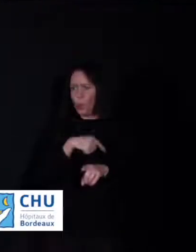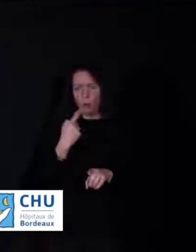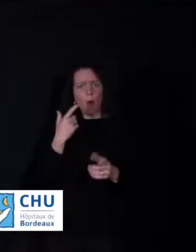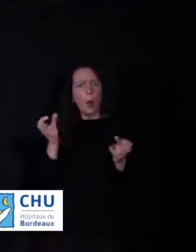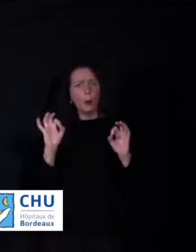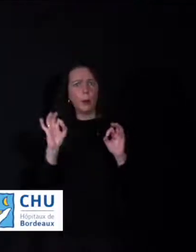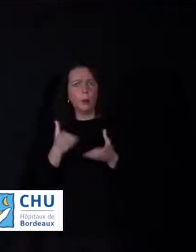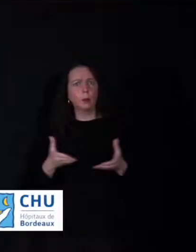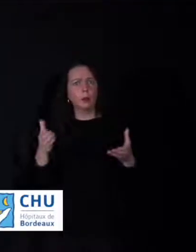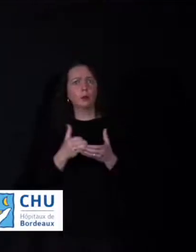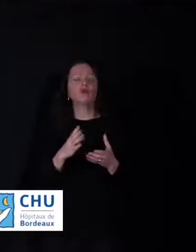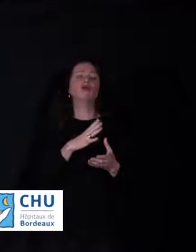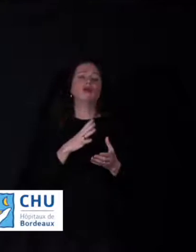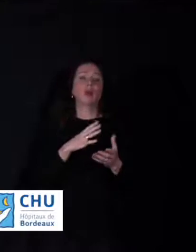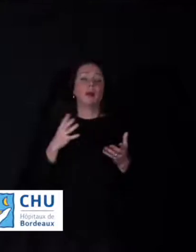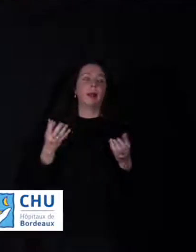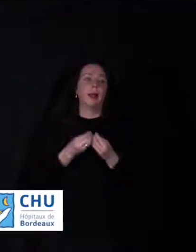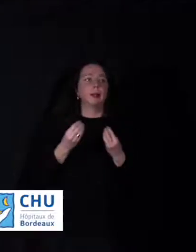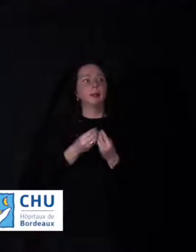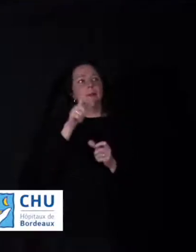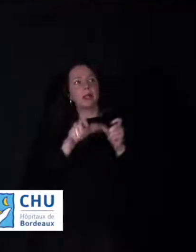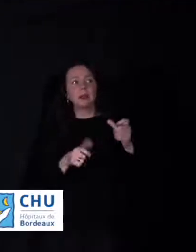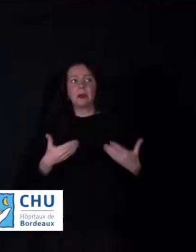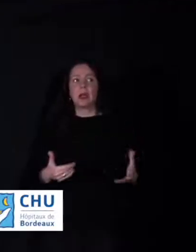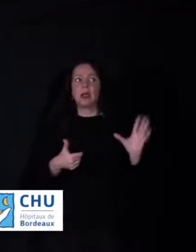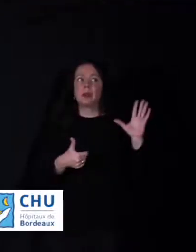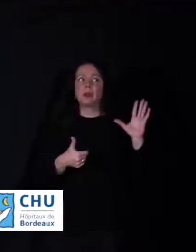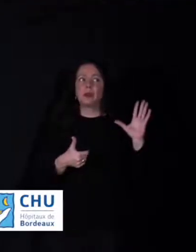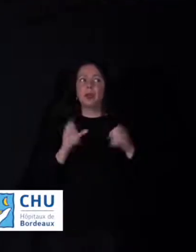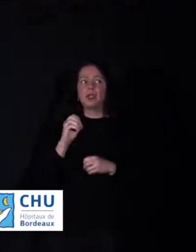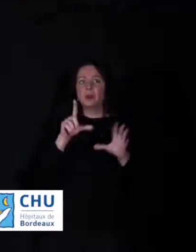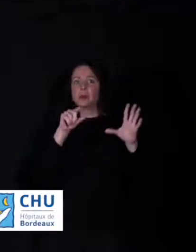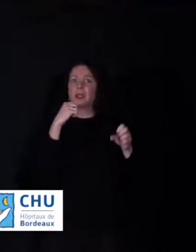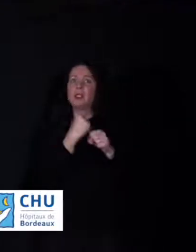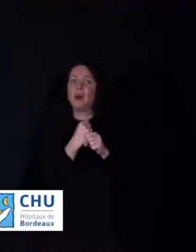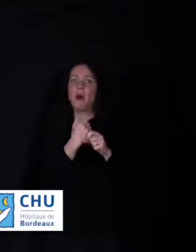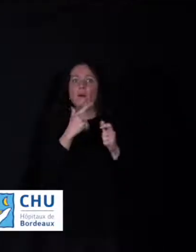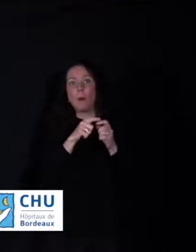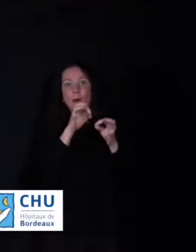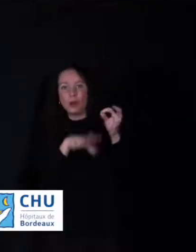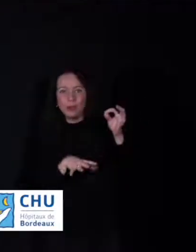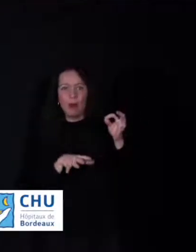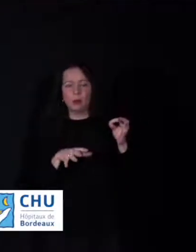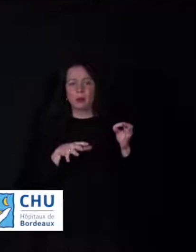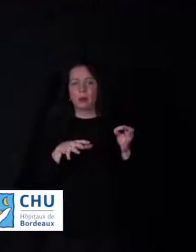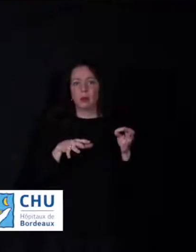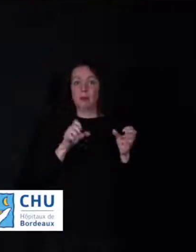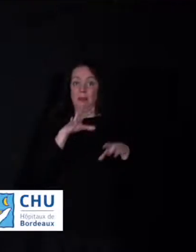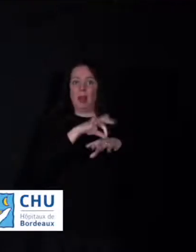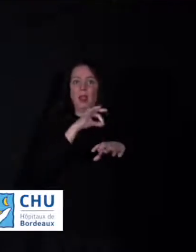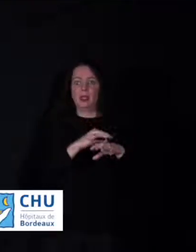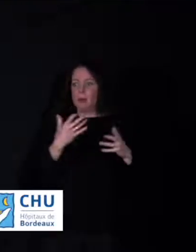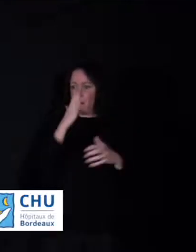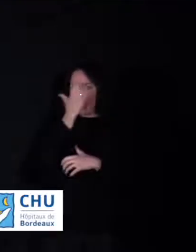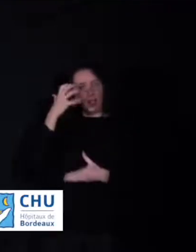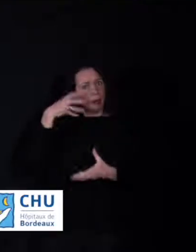y a encore quelques personnes, hélas, qui ont 60-70 ans actuellement, qui peuvent avoir des séquelles de polio. Mais même en Afrique, la polio est en passe d'être